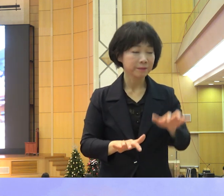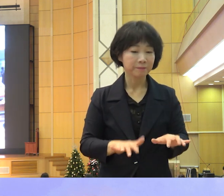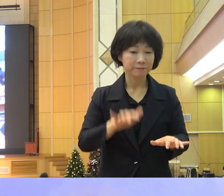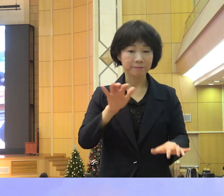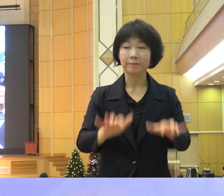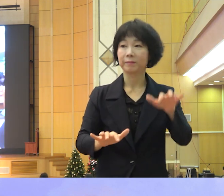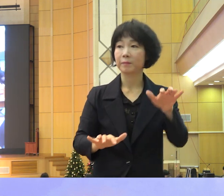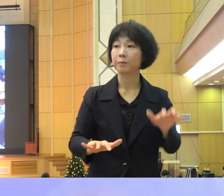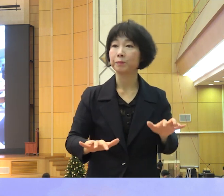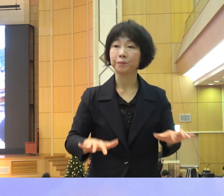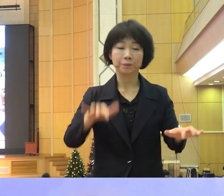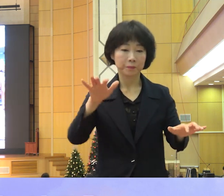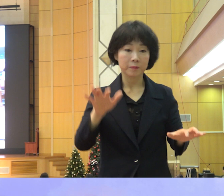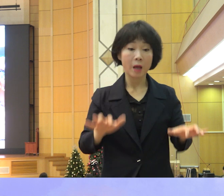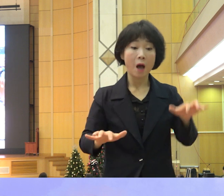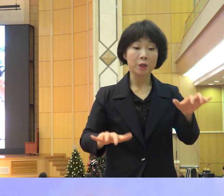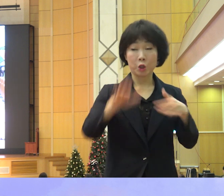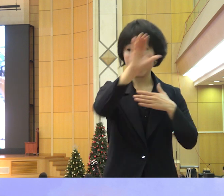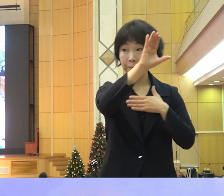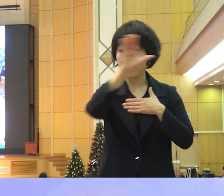십자가 군병들아,